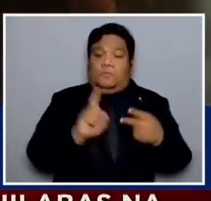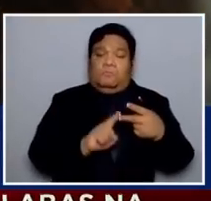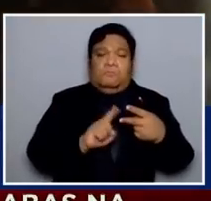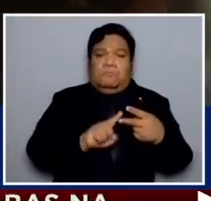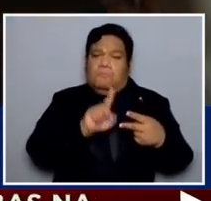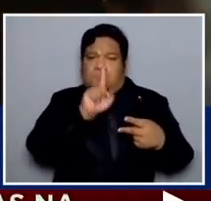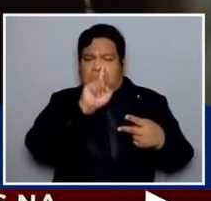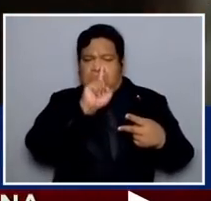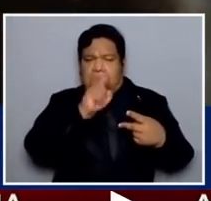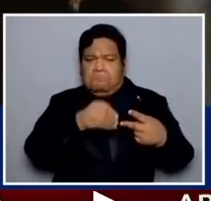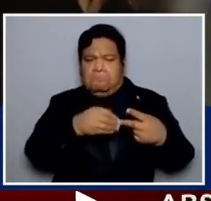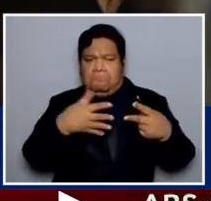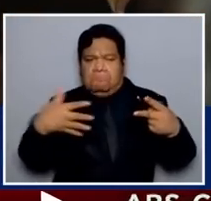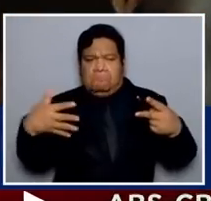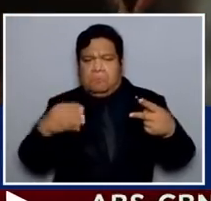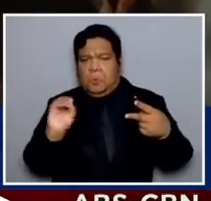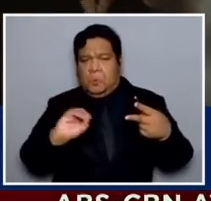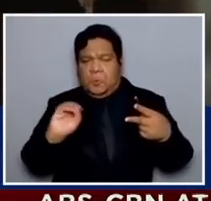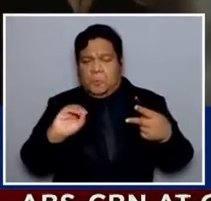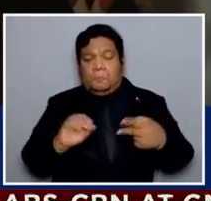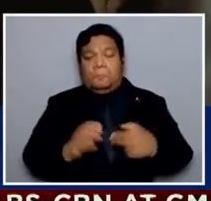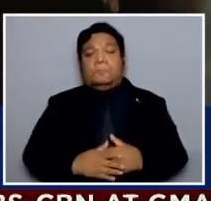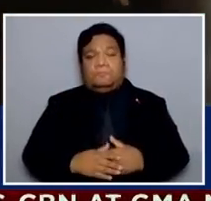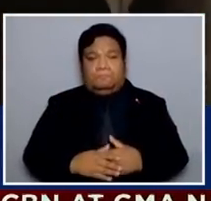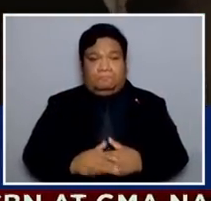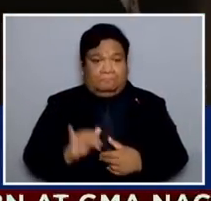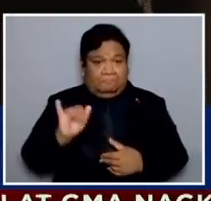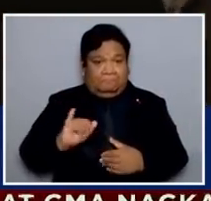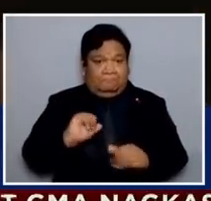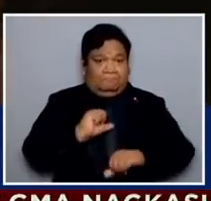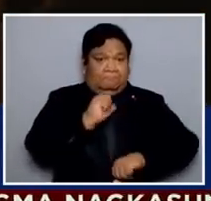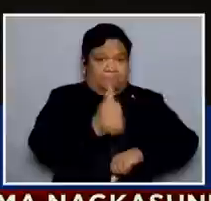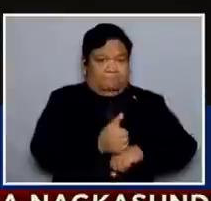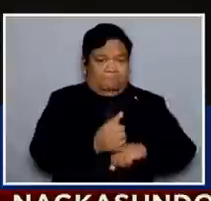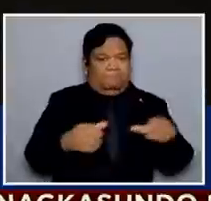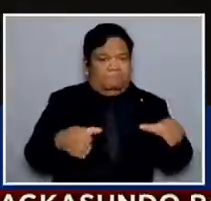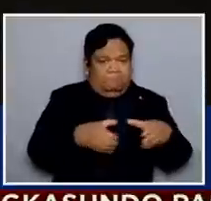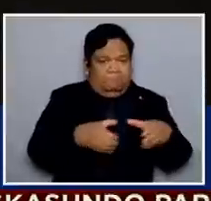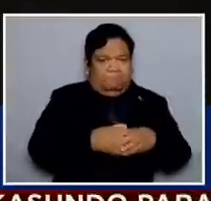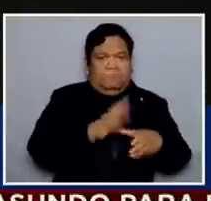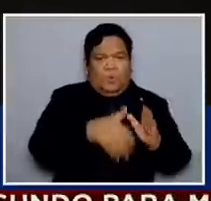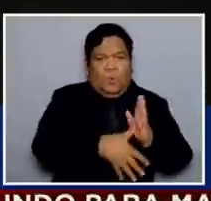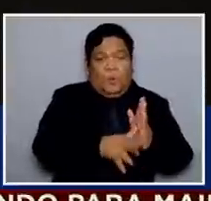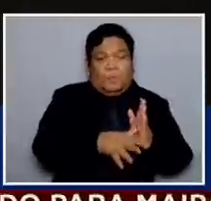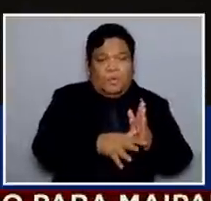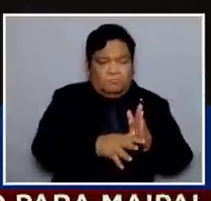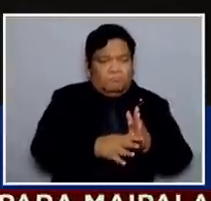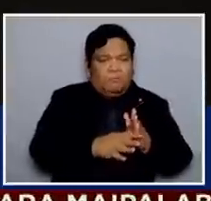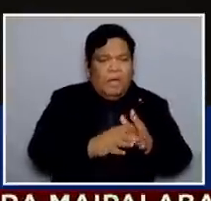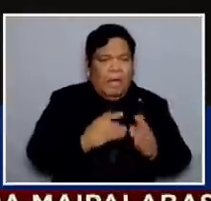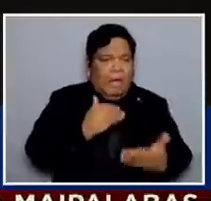vote buying. Bumuo na ng isang interagency task force kontra bigay ang COMELEC na